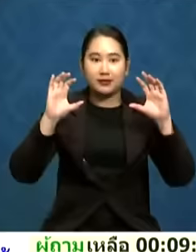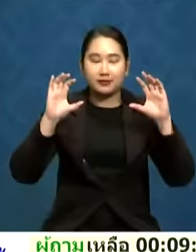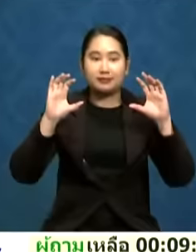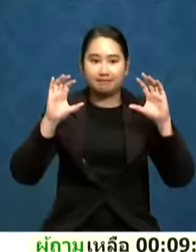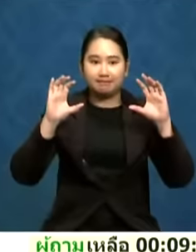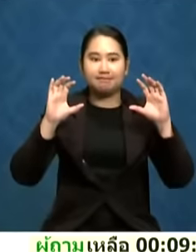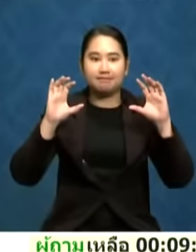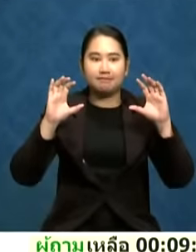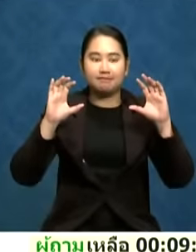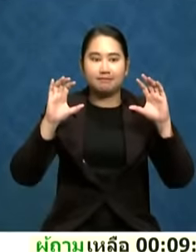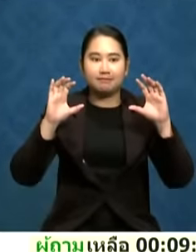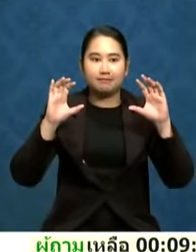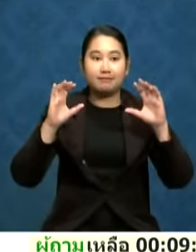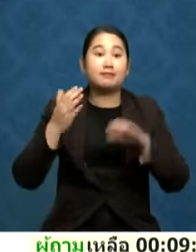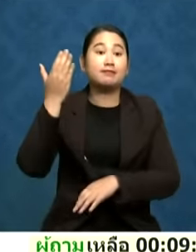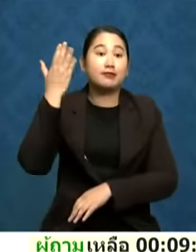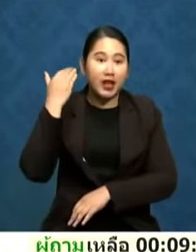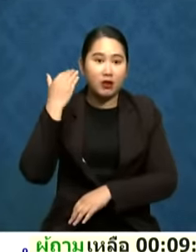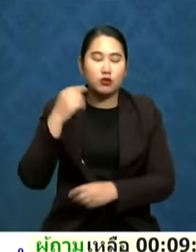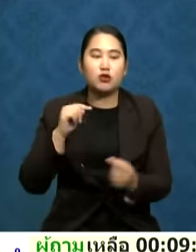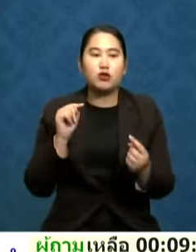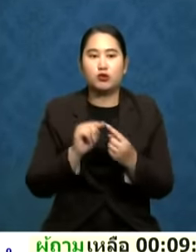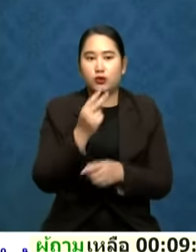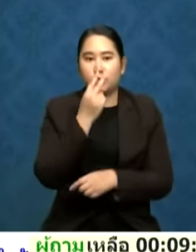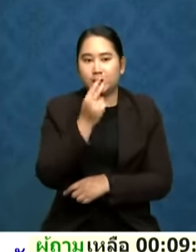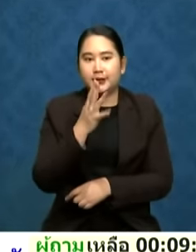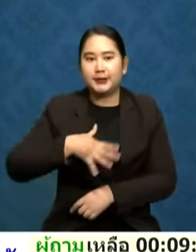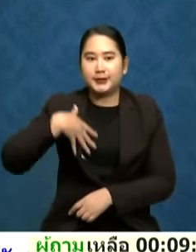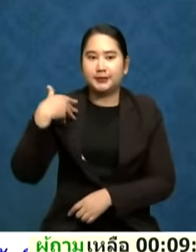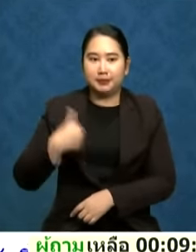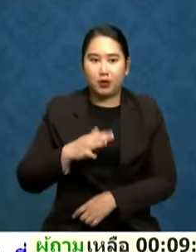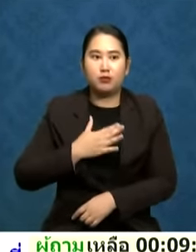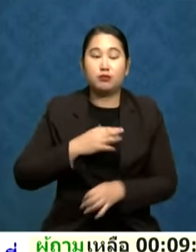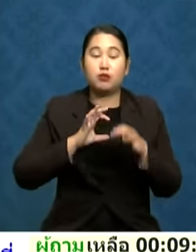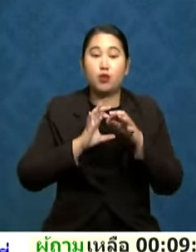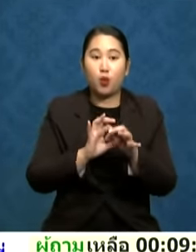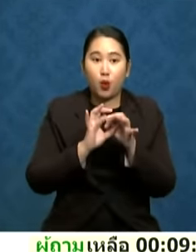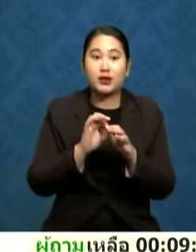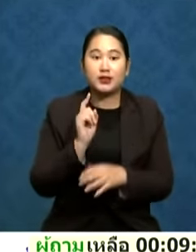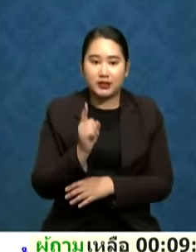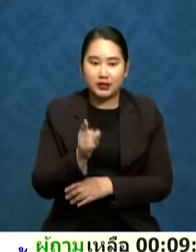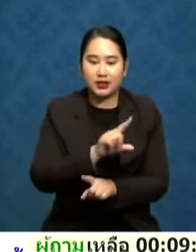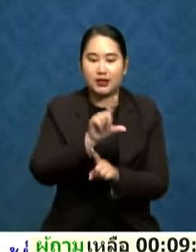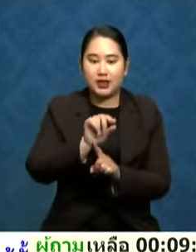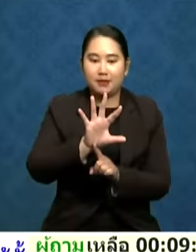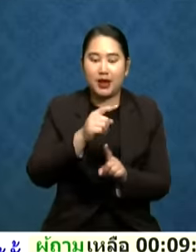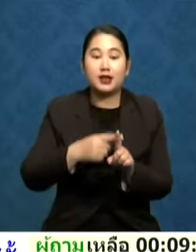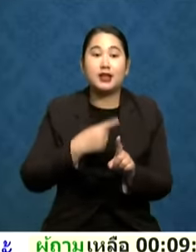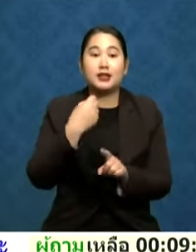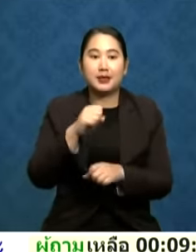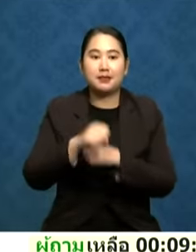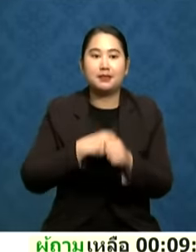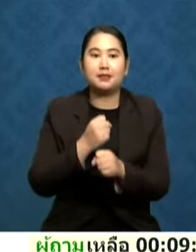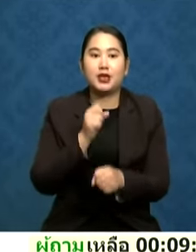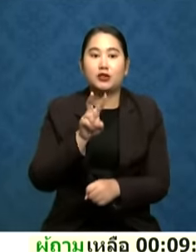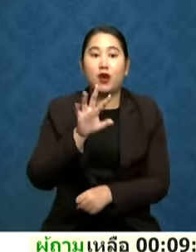ารค่าความไว้วัใจของประชาชนที่มีต่อลฐผมเป็นห่วงจิง วา 25 ตุลา 67 ภายใต้